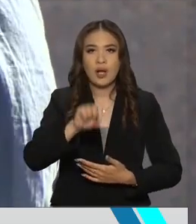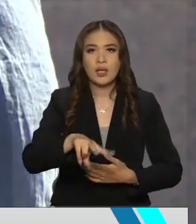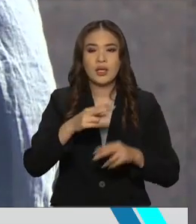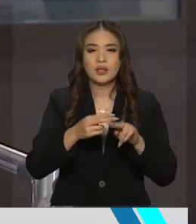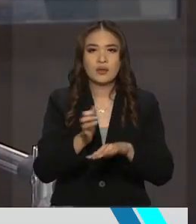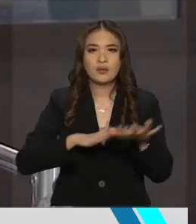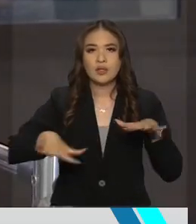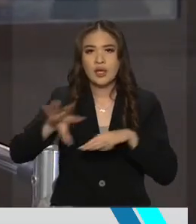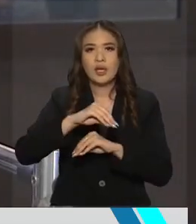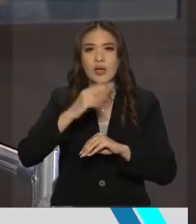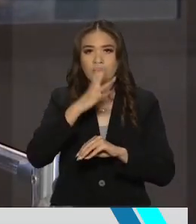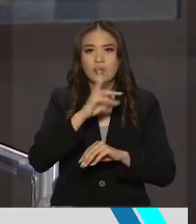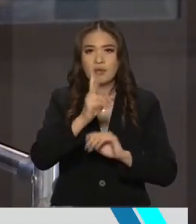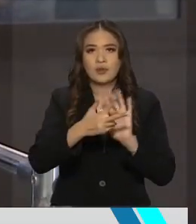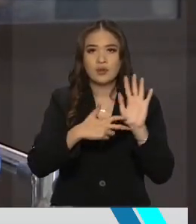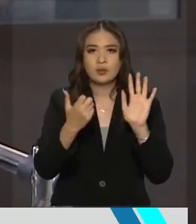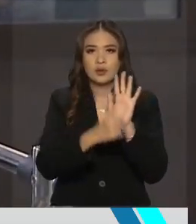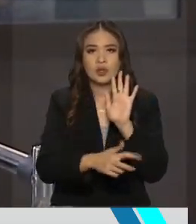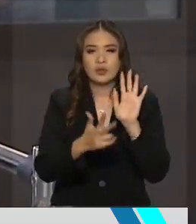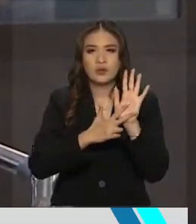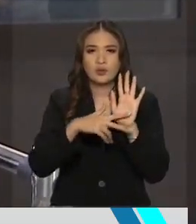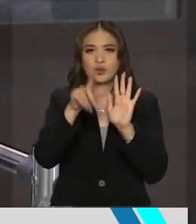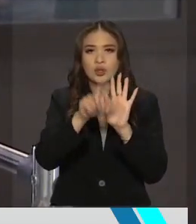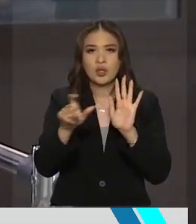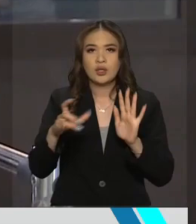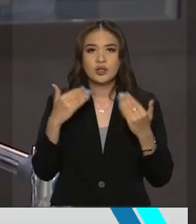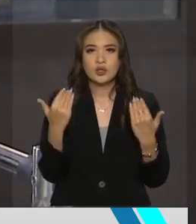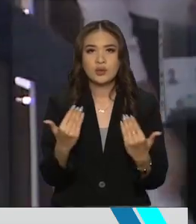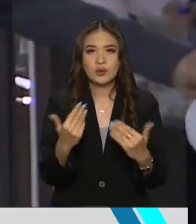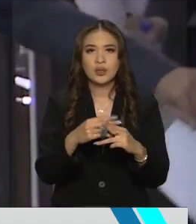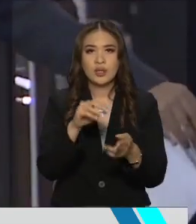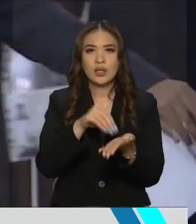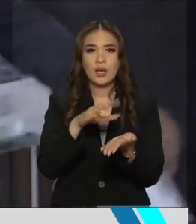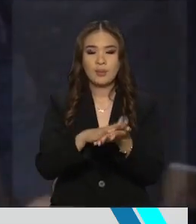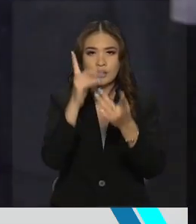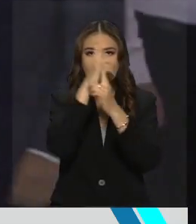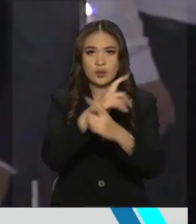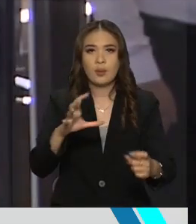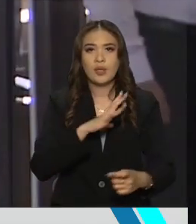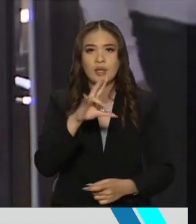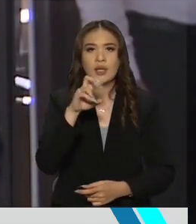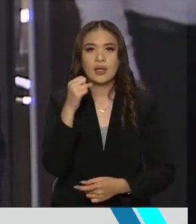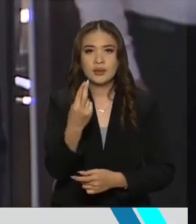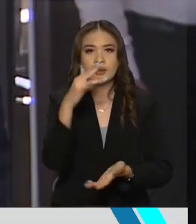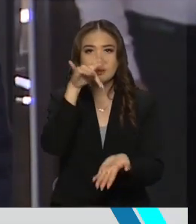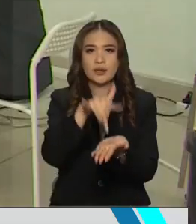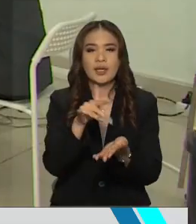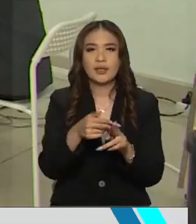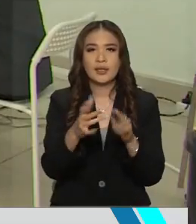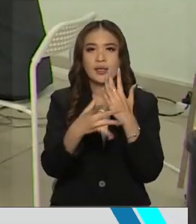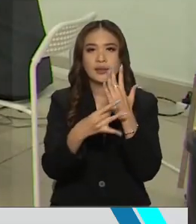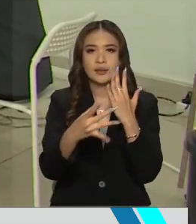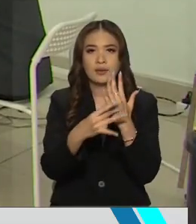стране набрали 2868 человек такие цифры сегодня на брифинге озвучили представители национального центра